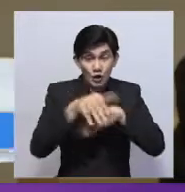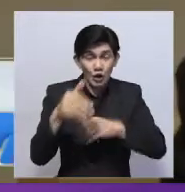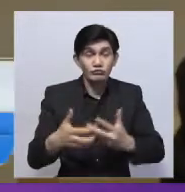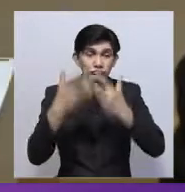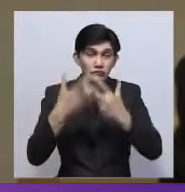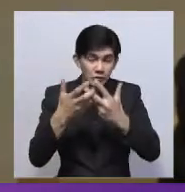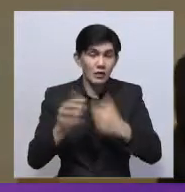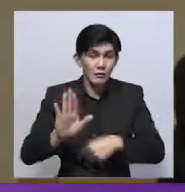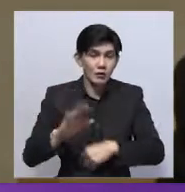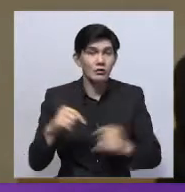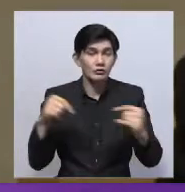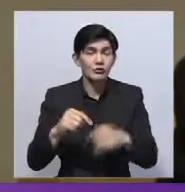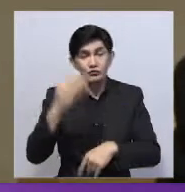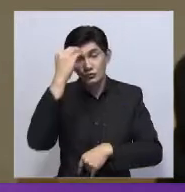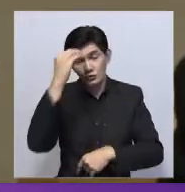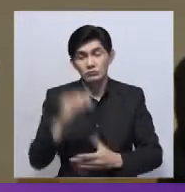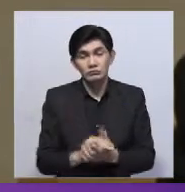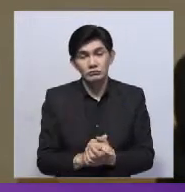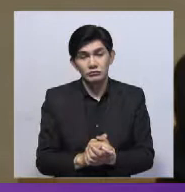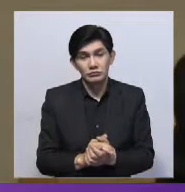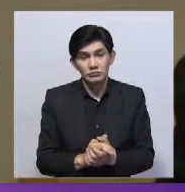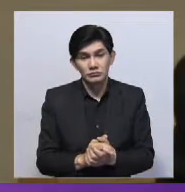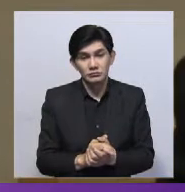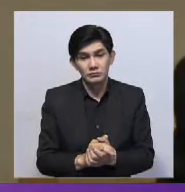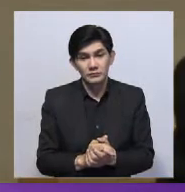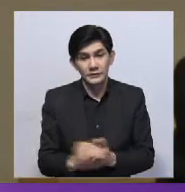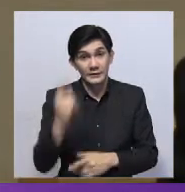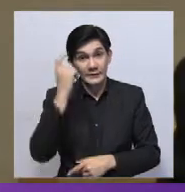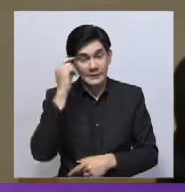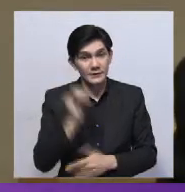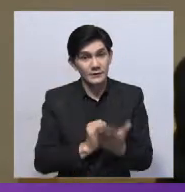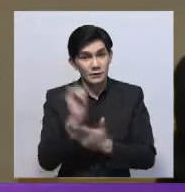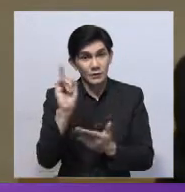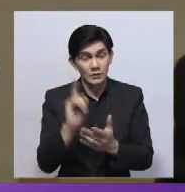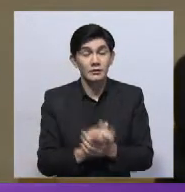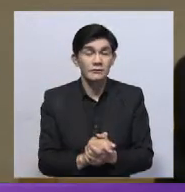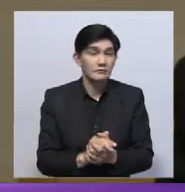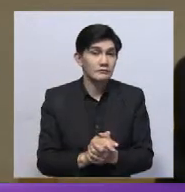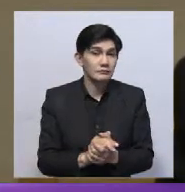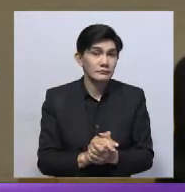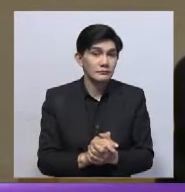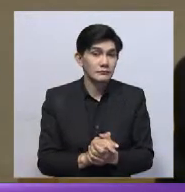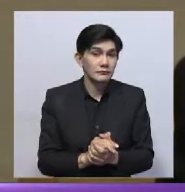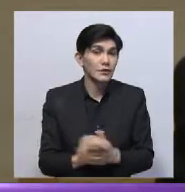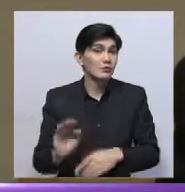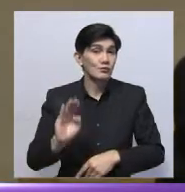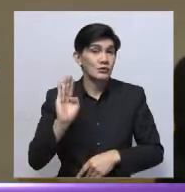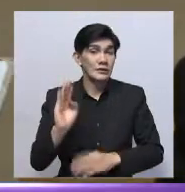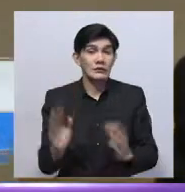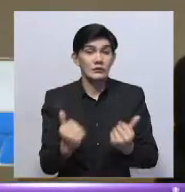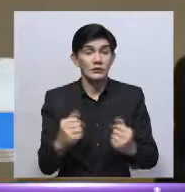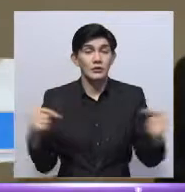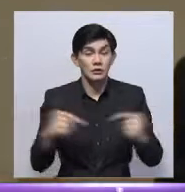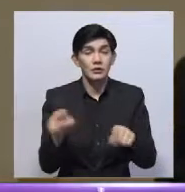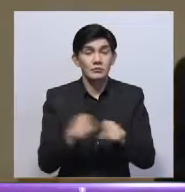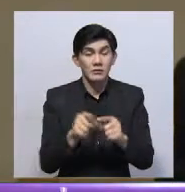กรรมหลักทางด้านนู้นแหละก็แสดงว่าสิ่งที่เราคิดเนี่ยถูกต้องเพราะว่าบริษัทส่วนใหญ่เนี่ยมันเป็นภูมิ